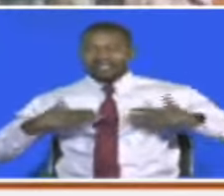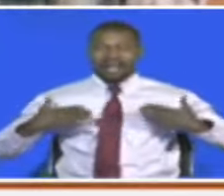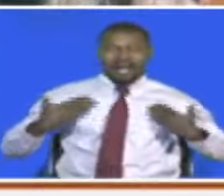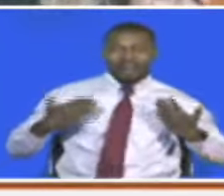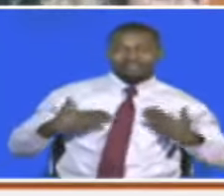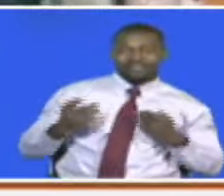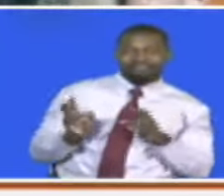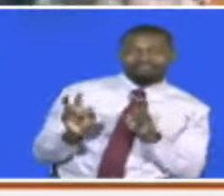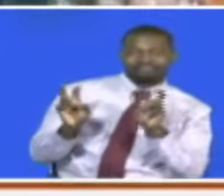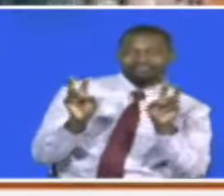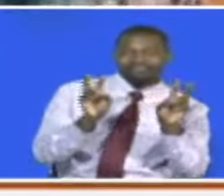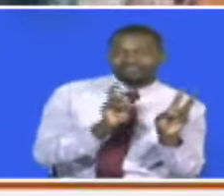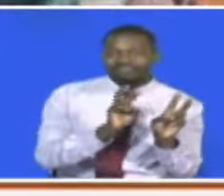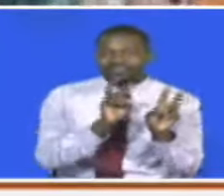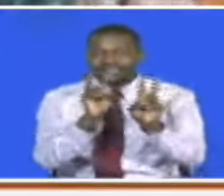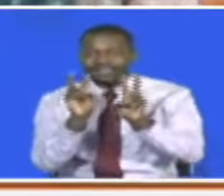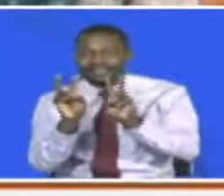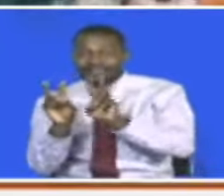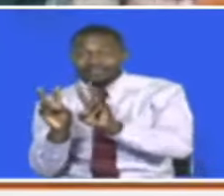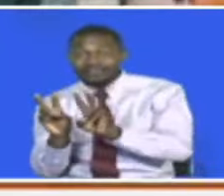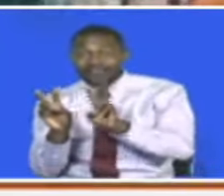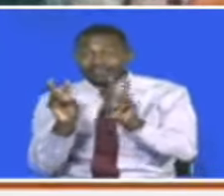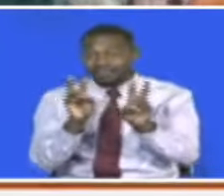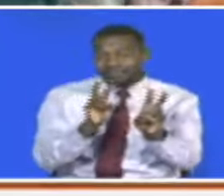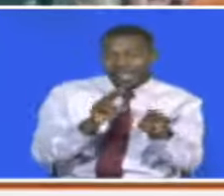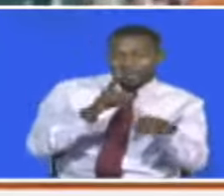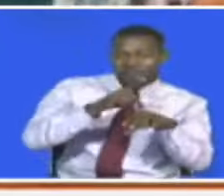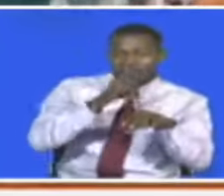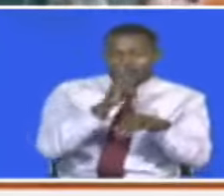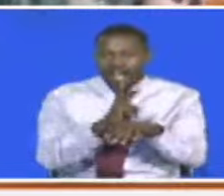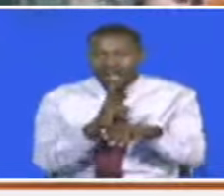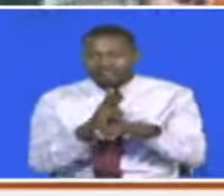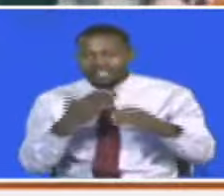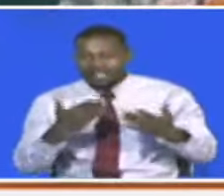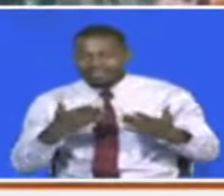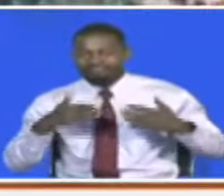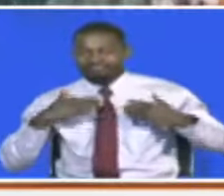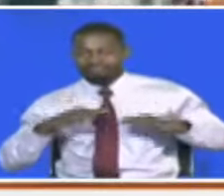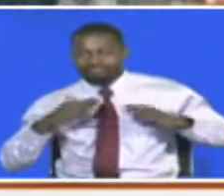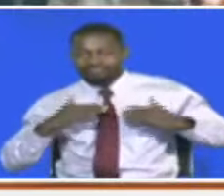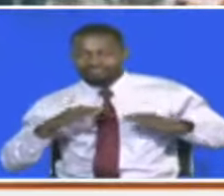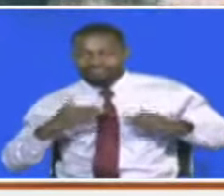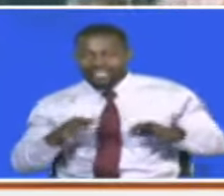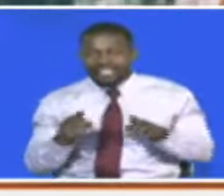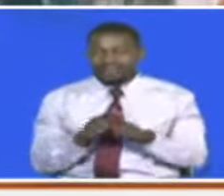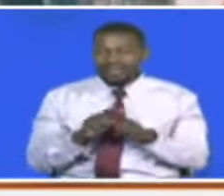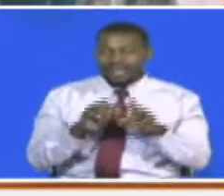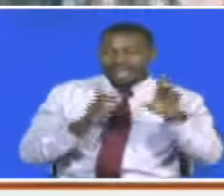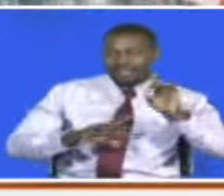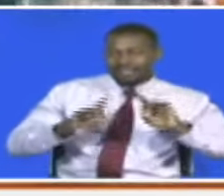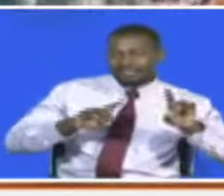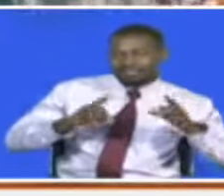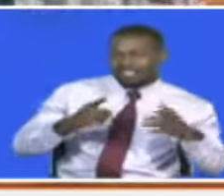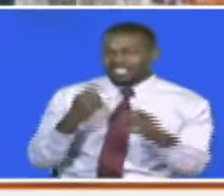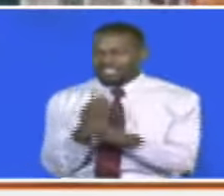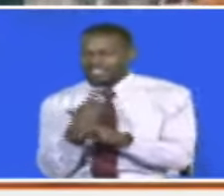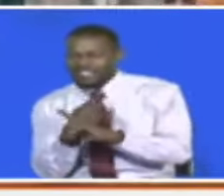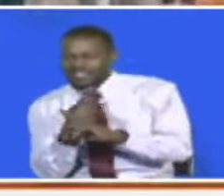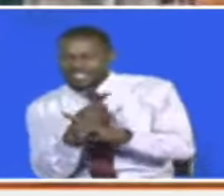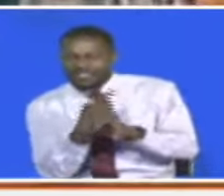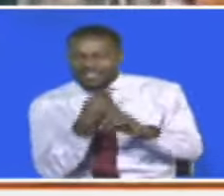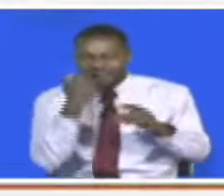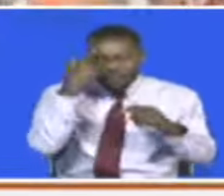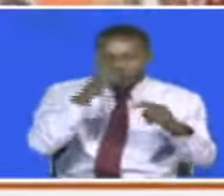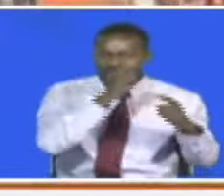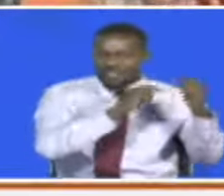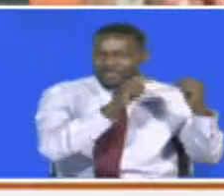mirinimo tofauti, kuanzia taarabu, chakacha, bango na hata miziki ya kufoka. Wakenya waliburudishwa